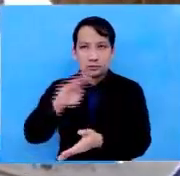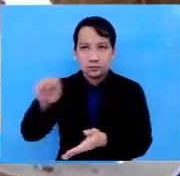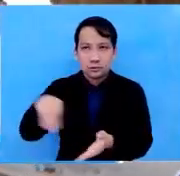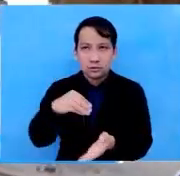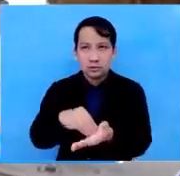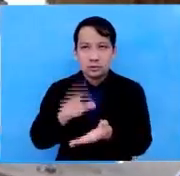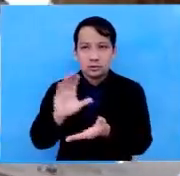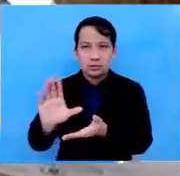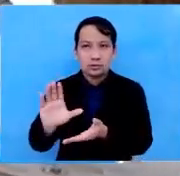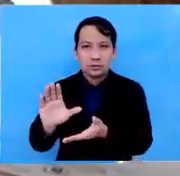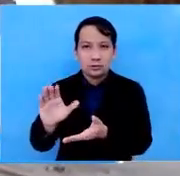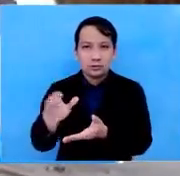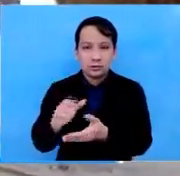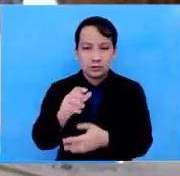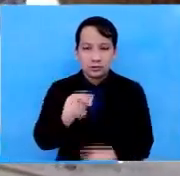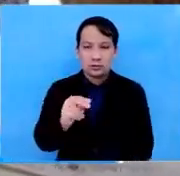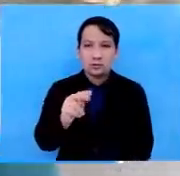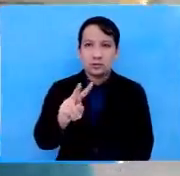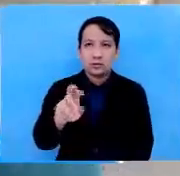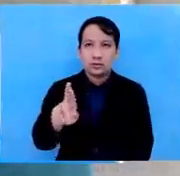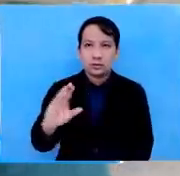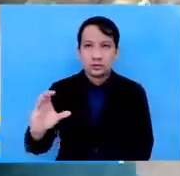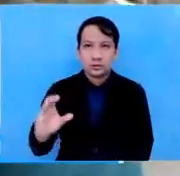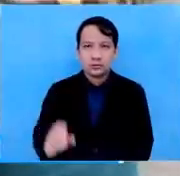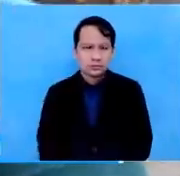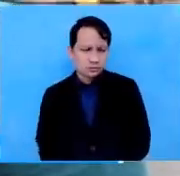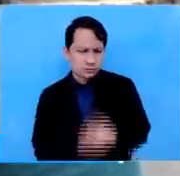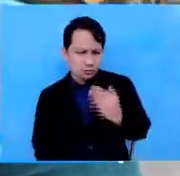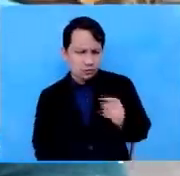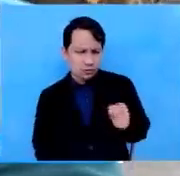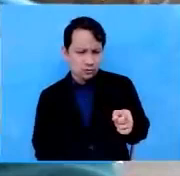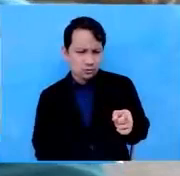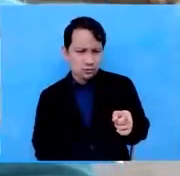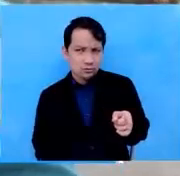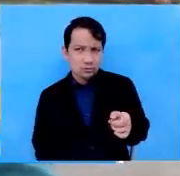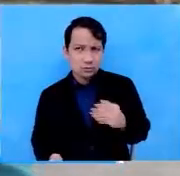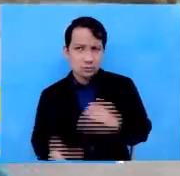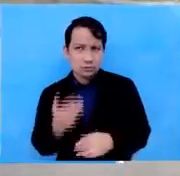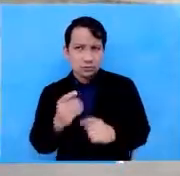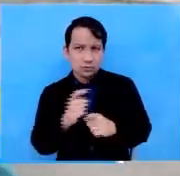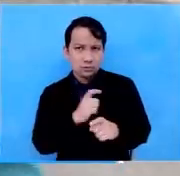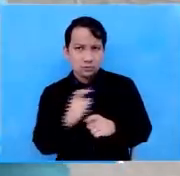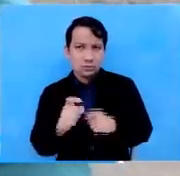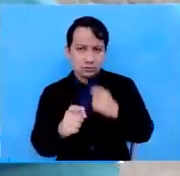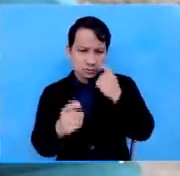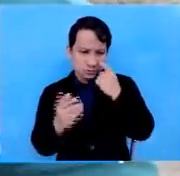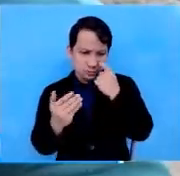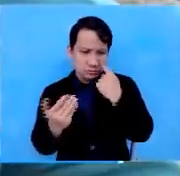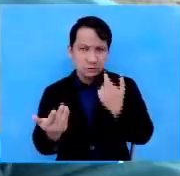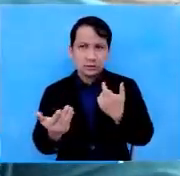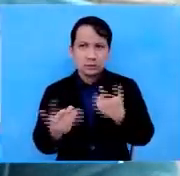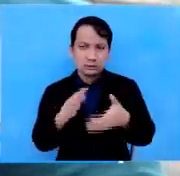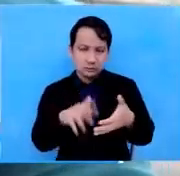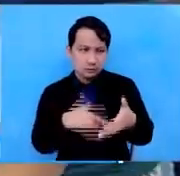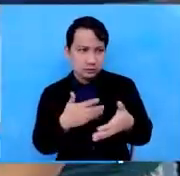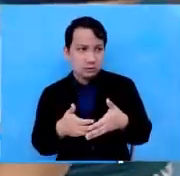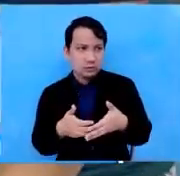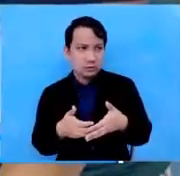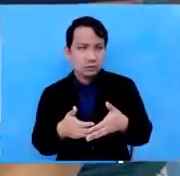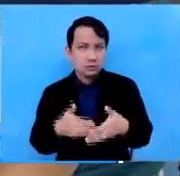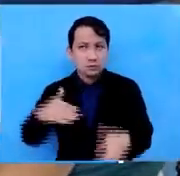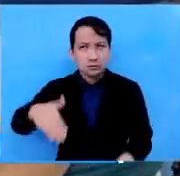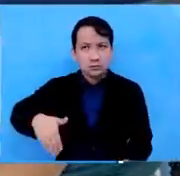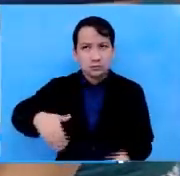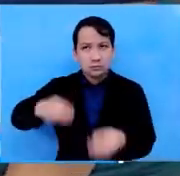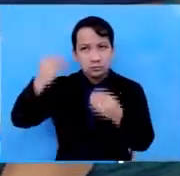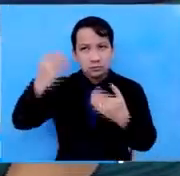ayuda mula NVRC. Sabi ko, ba't ganun di umaga nagtingin naman po ako? Ba't, hindi kaya yun huli nang dumating. Wala, paano